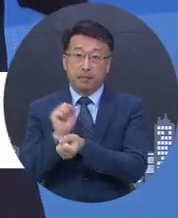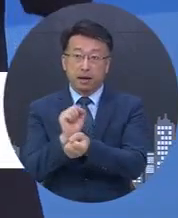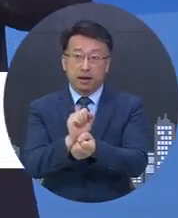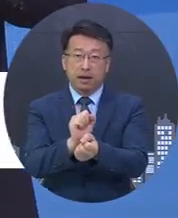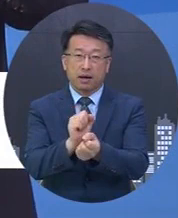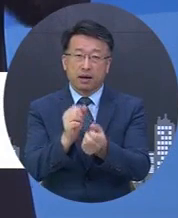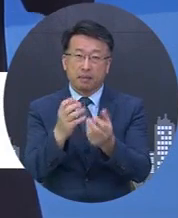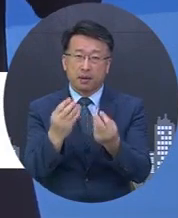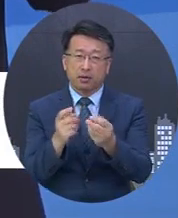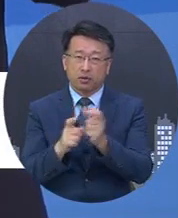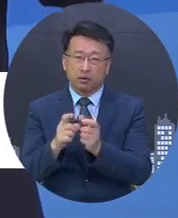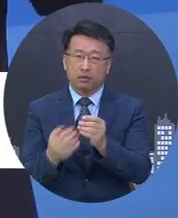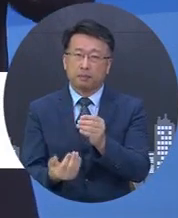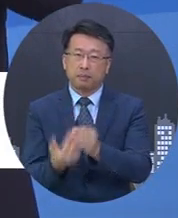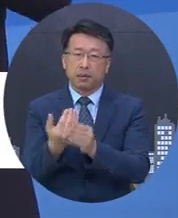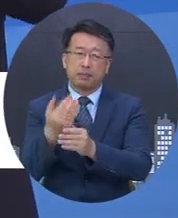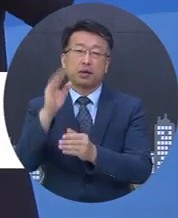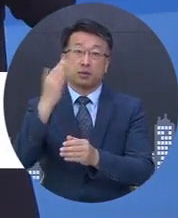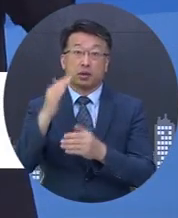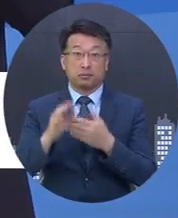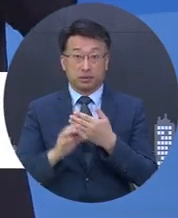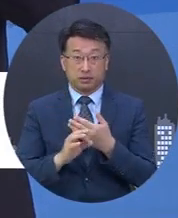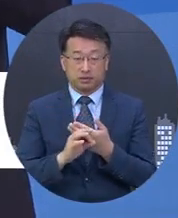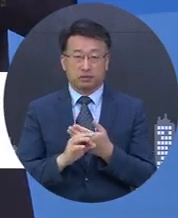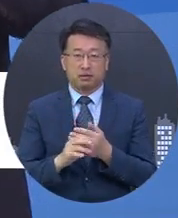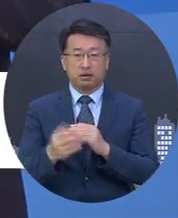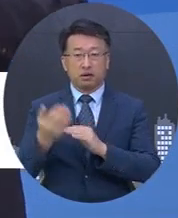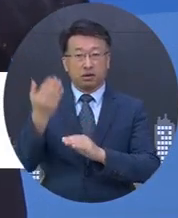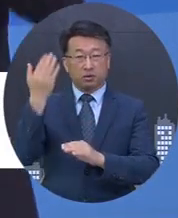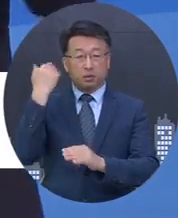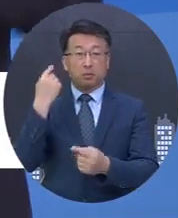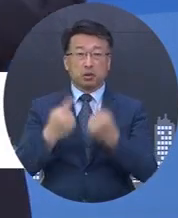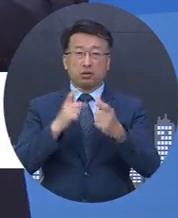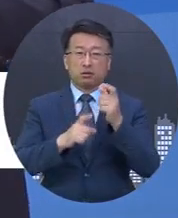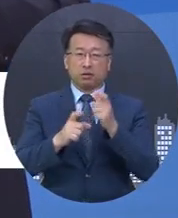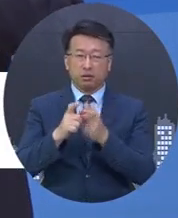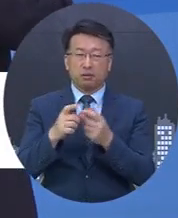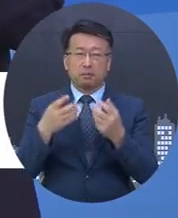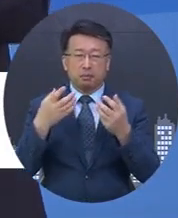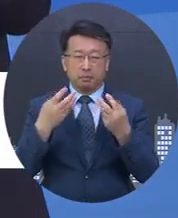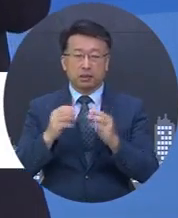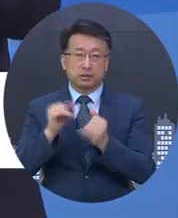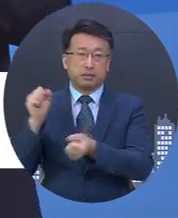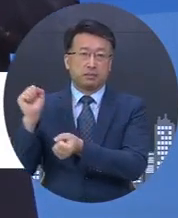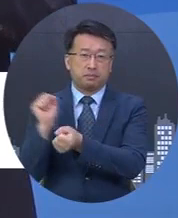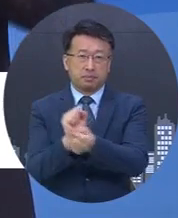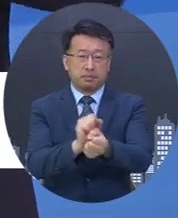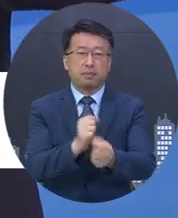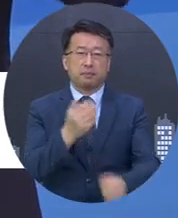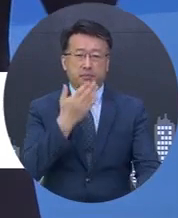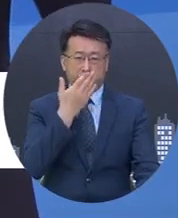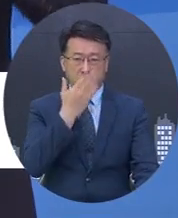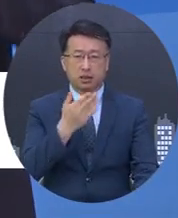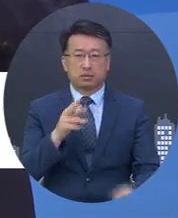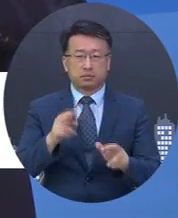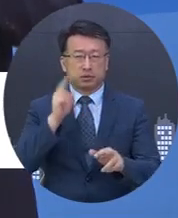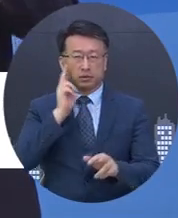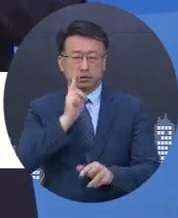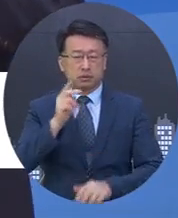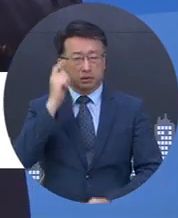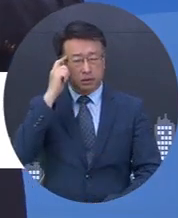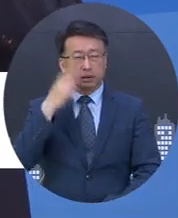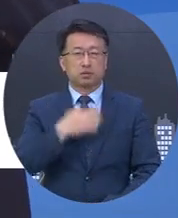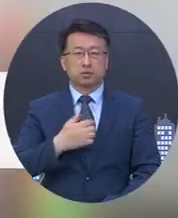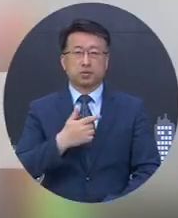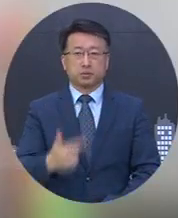감염이 더 확산될 경우 이전보다 더 큰 규모의 유행으로 이어질 수 있음을 심각하게